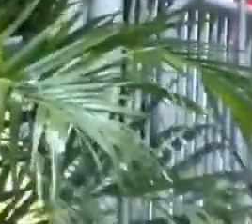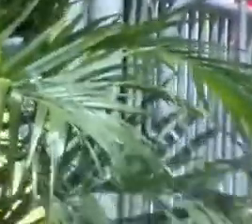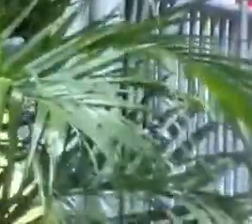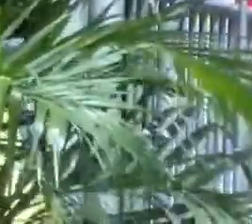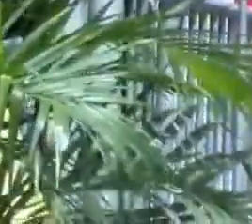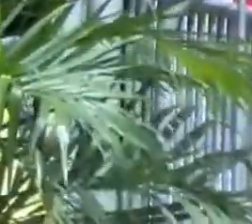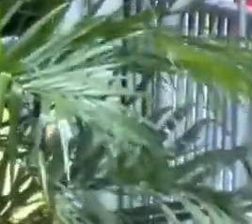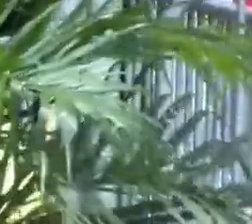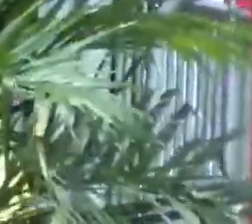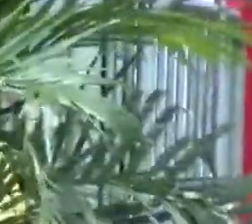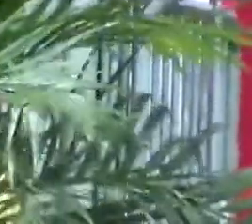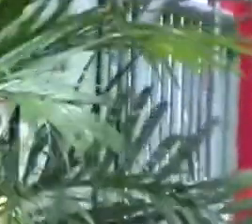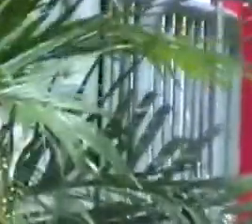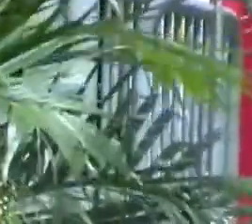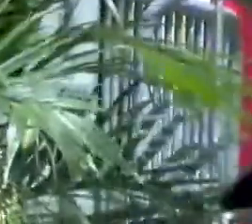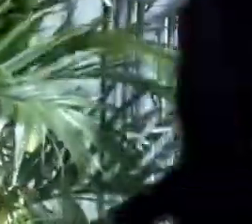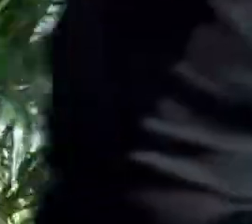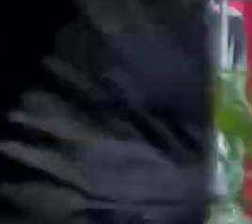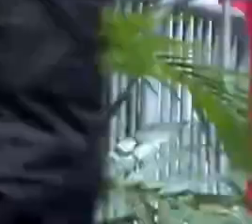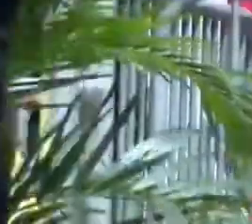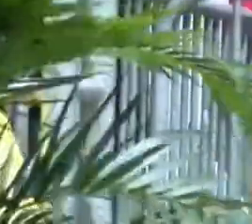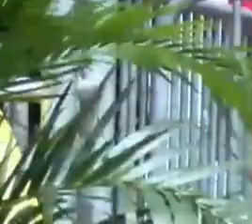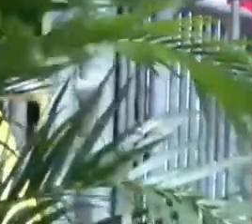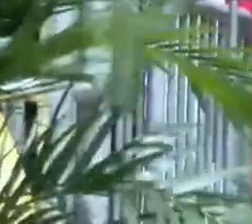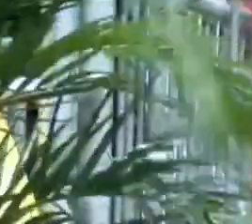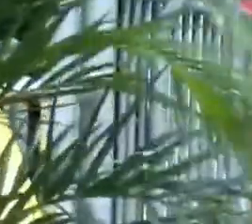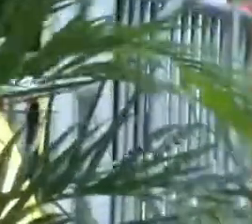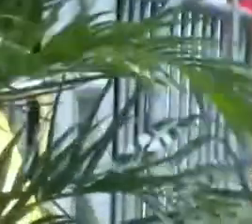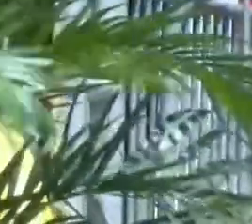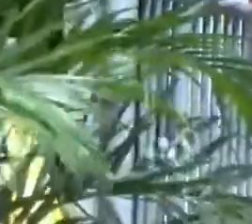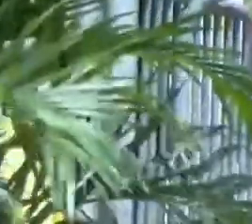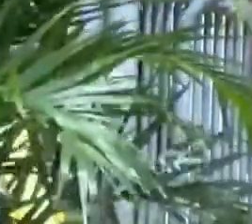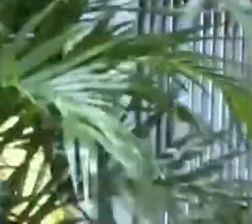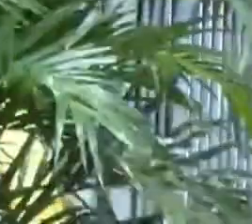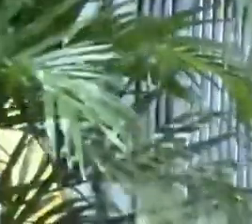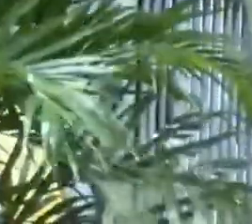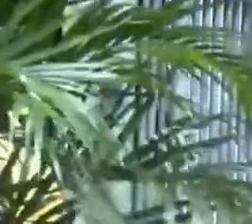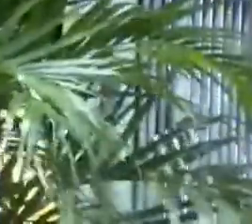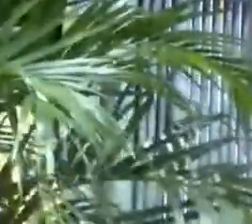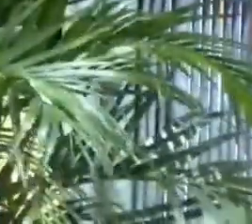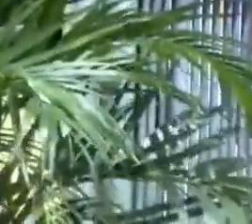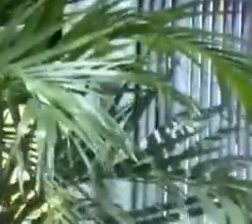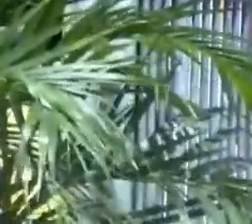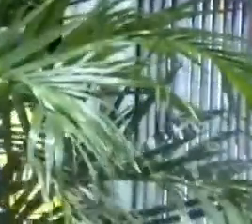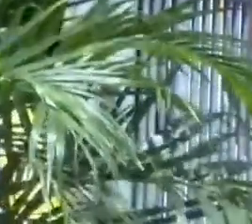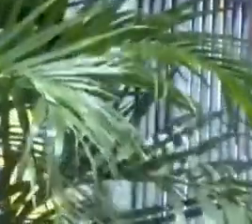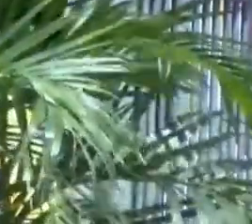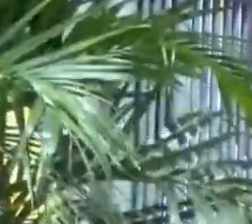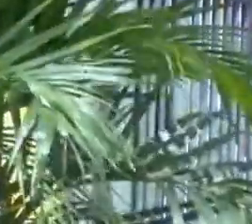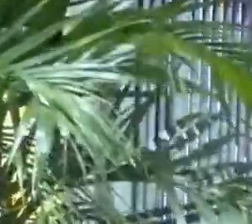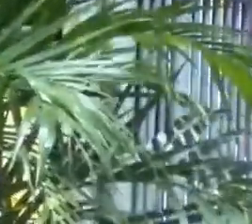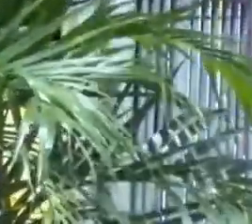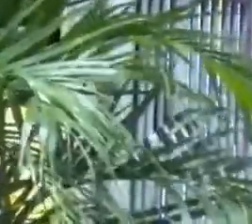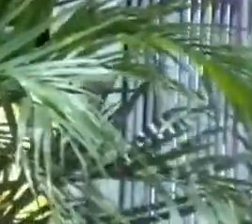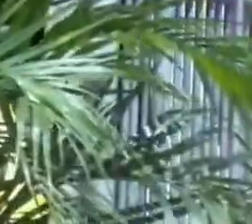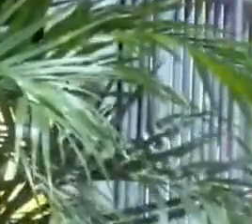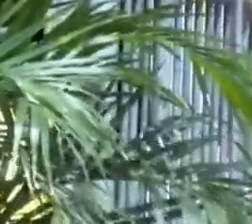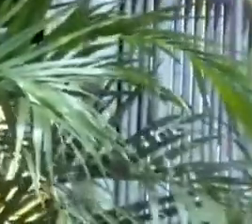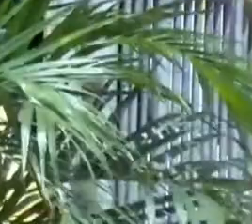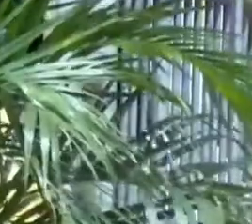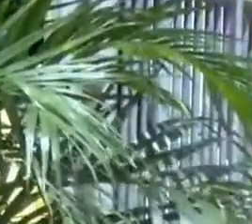De hele dag door zal de uitzending van de SCVS ook aangepast worden aan deze dag. En we weten zeker dat u daarvan